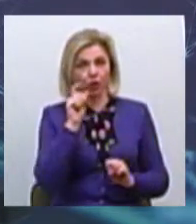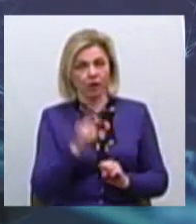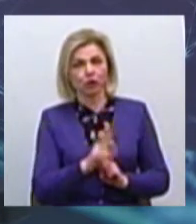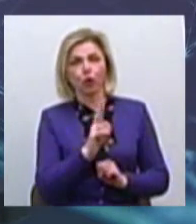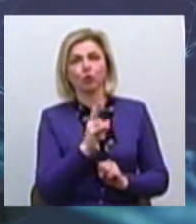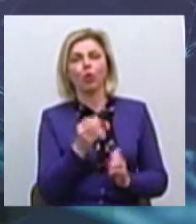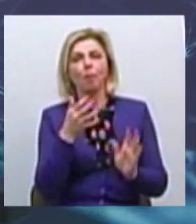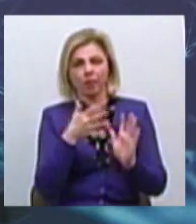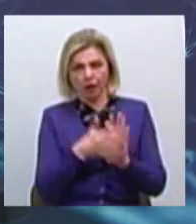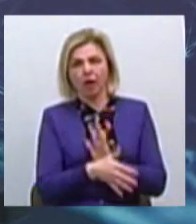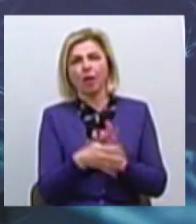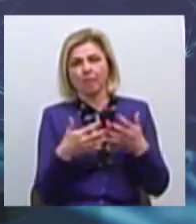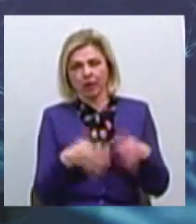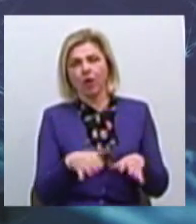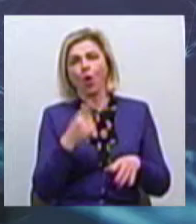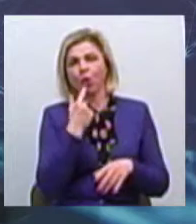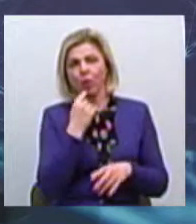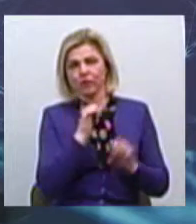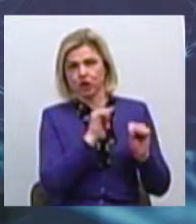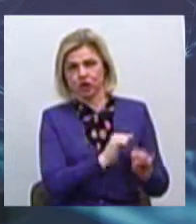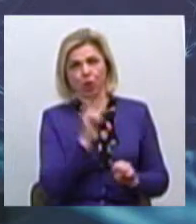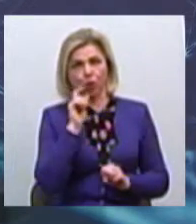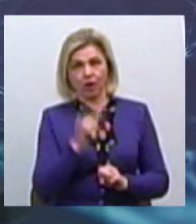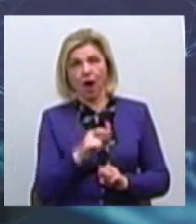проливал кровь на фронт и защищая ее. И они говорят об